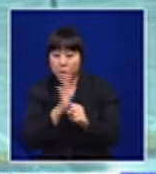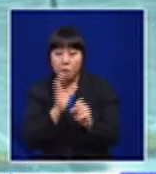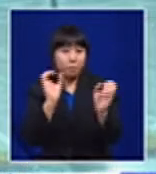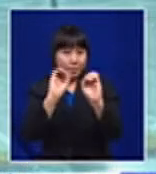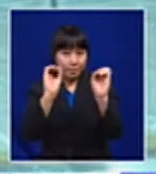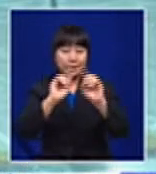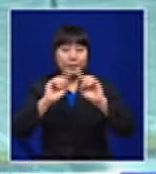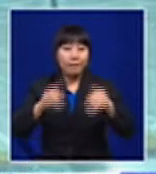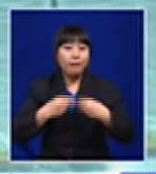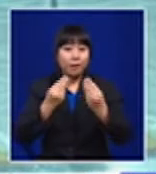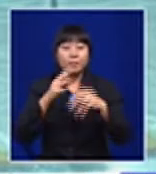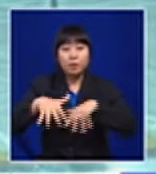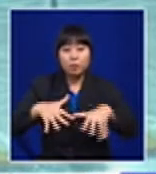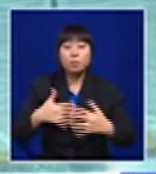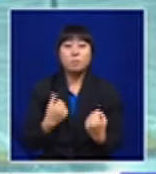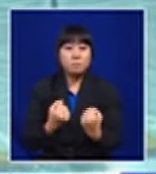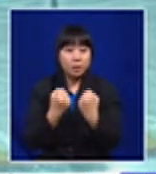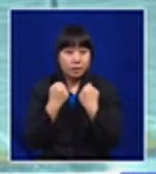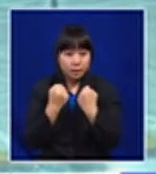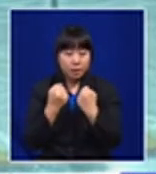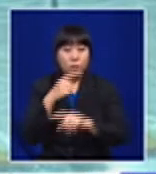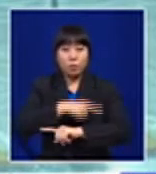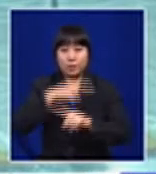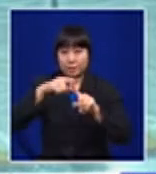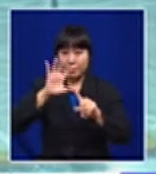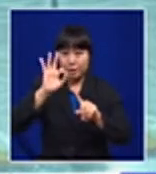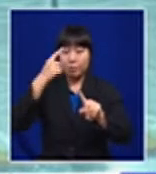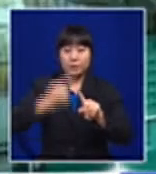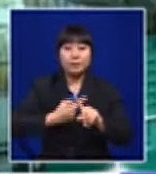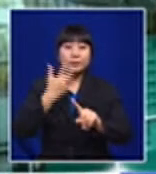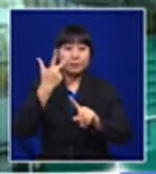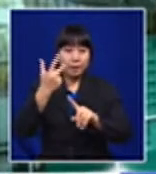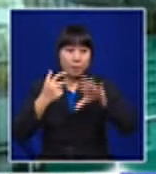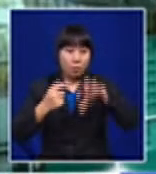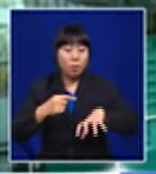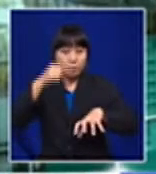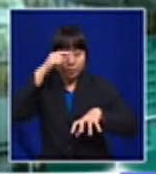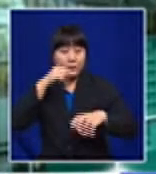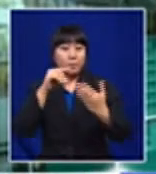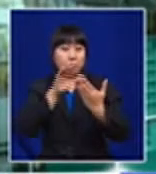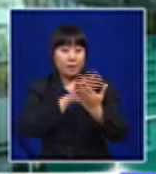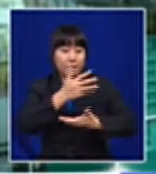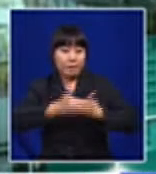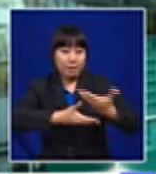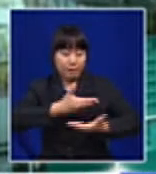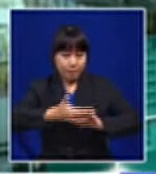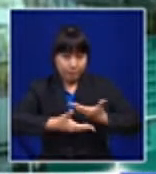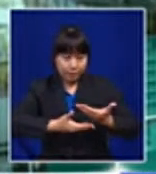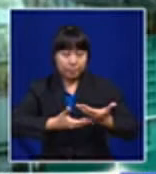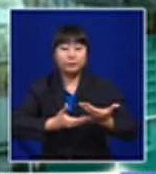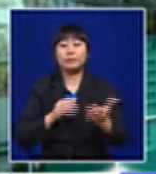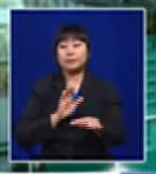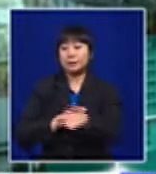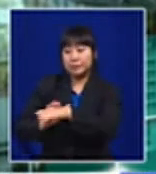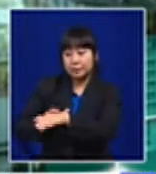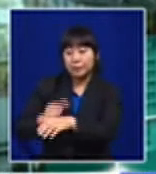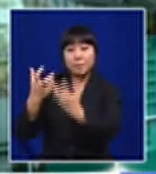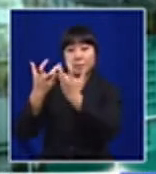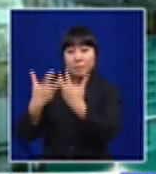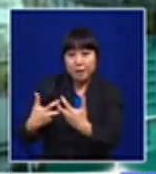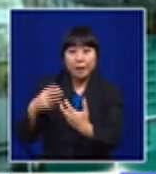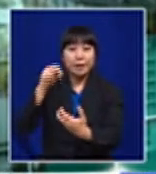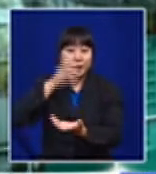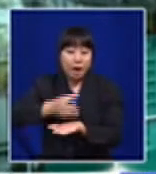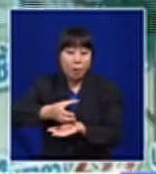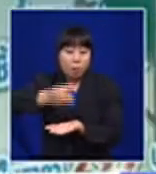ต่เพื่อสร้างความมั่นใจให้กับประชาชนในวันที่9มีนาคมนี้กรมการค้าภายในจะเชิญผู้ผลิตน้ำดื่มบรรจุขว